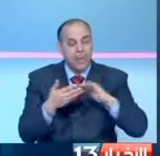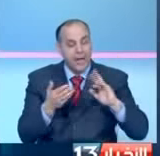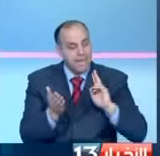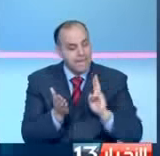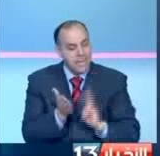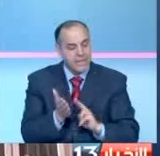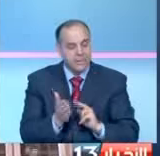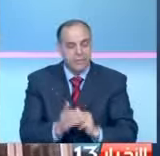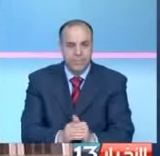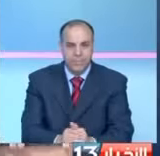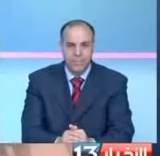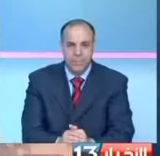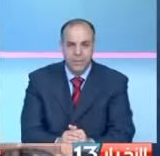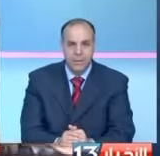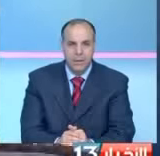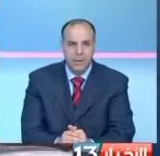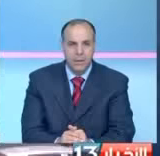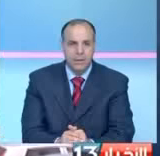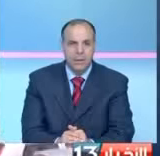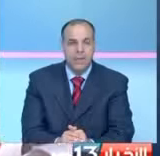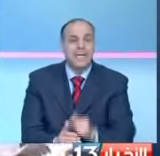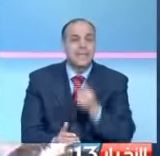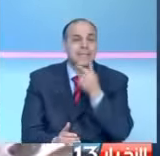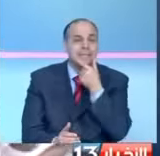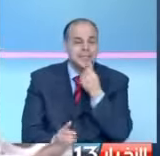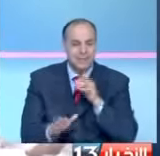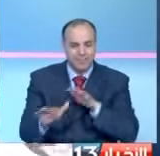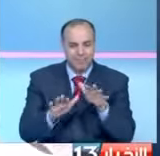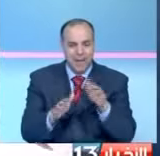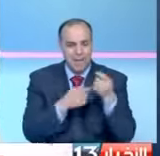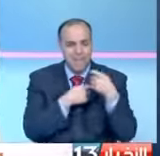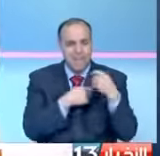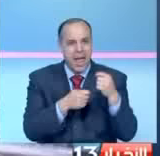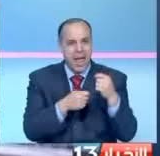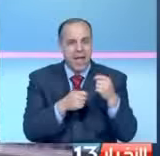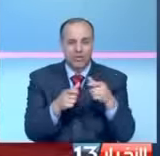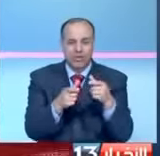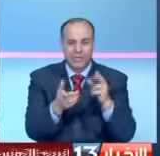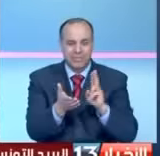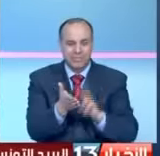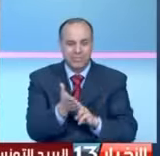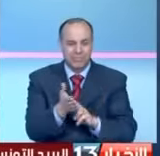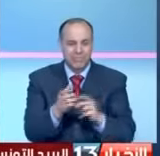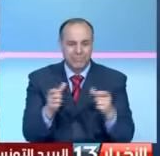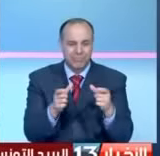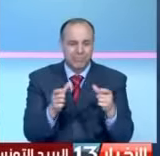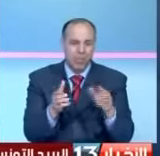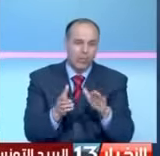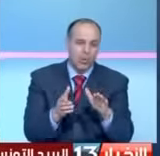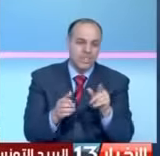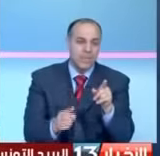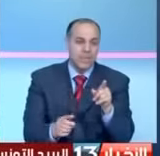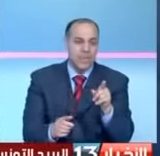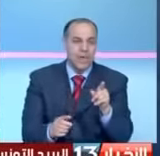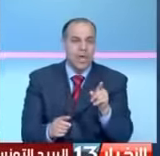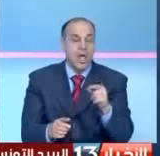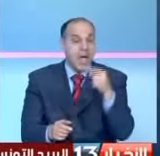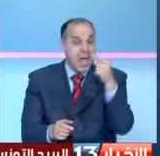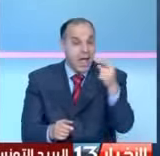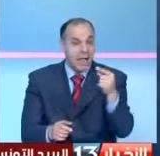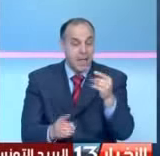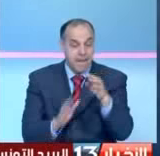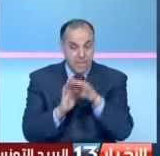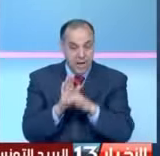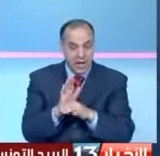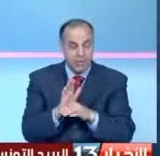البريدية. سعيا لتيسير إجراءات التصدير لفائدة المؤسسات الصغرى والمتوسطة وتجسيدا